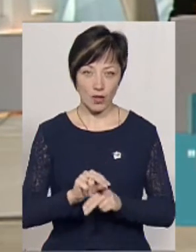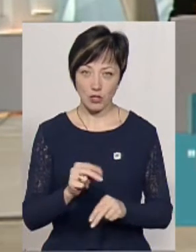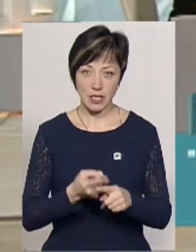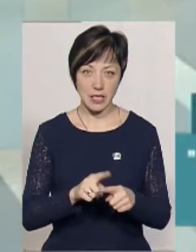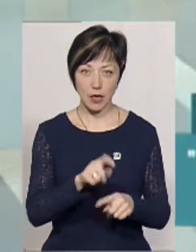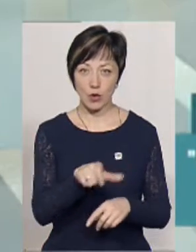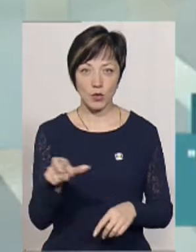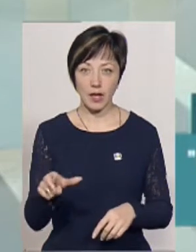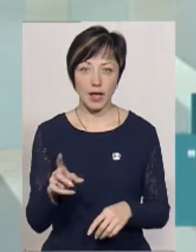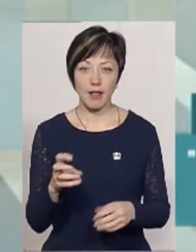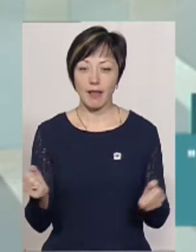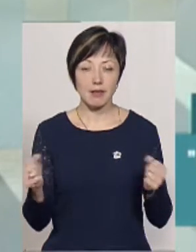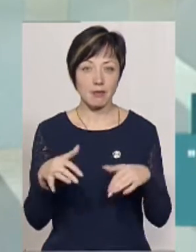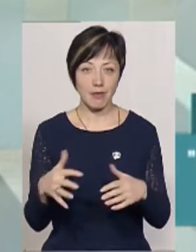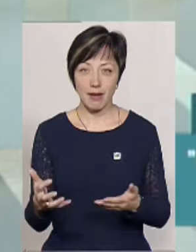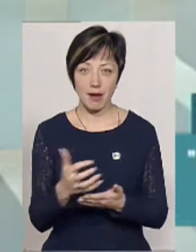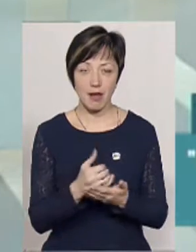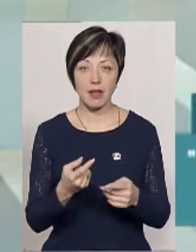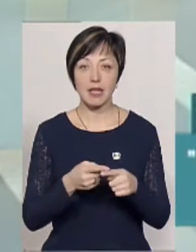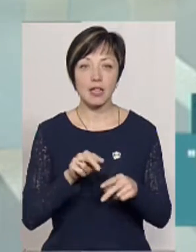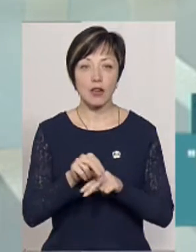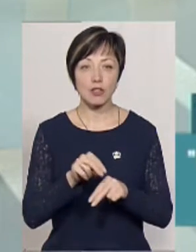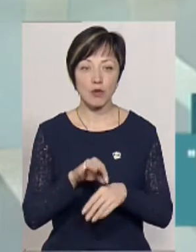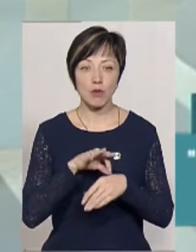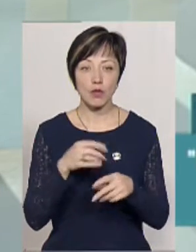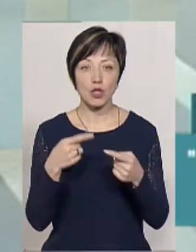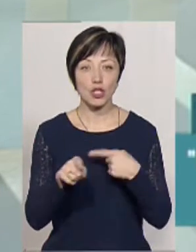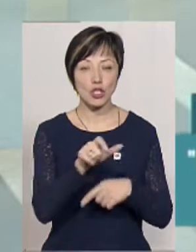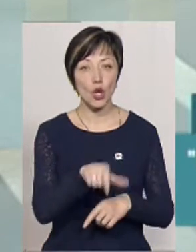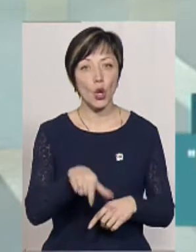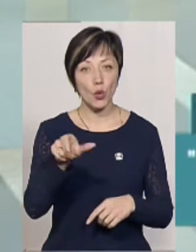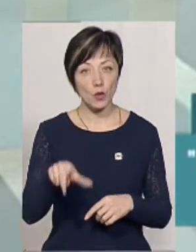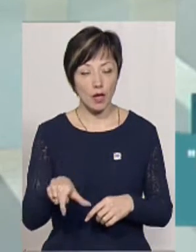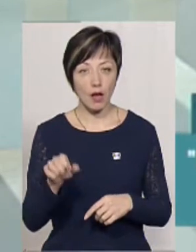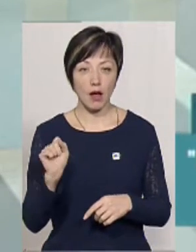для цих людей і не збирала. Навчання проводили зовсім інші люди, а